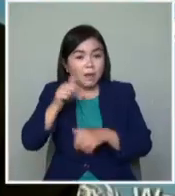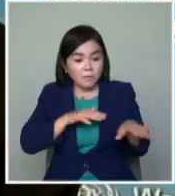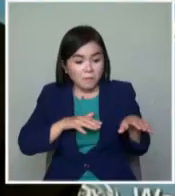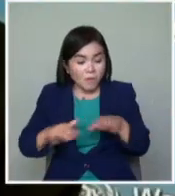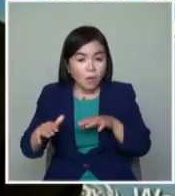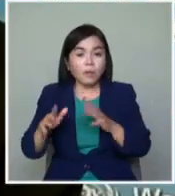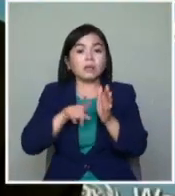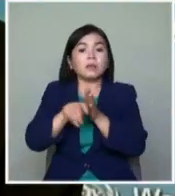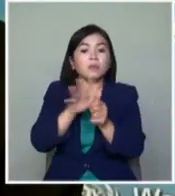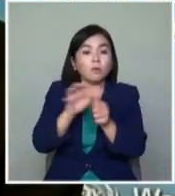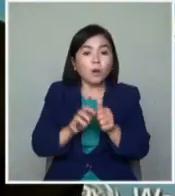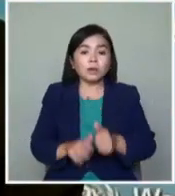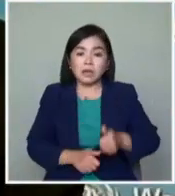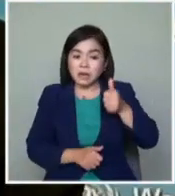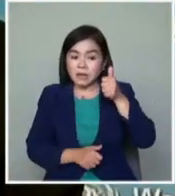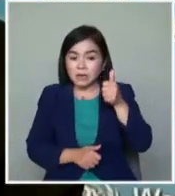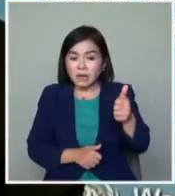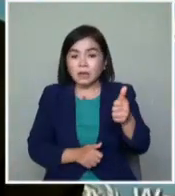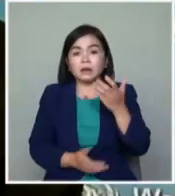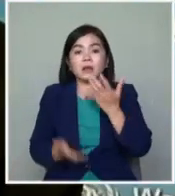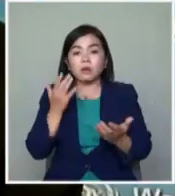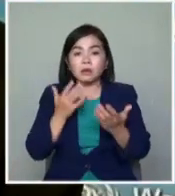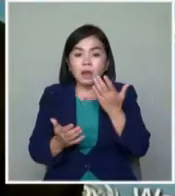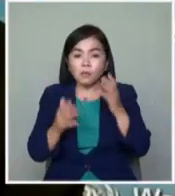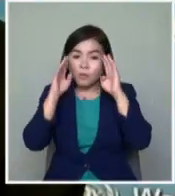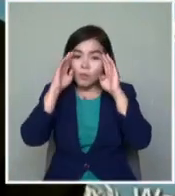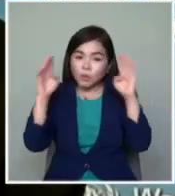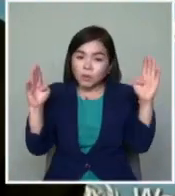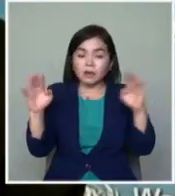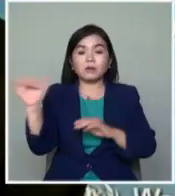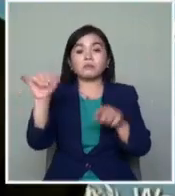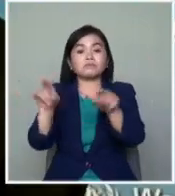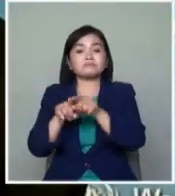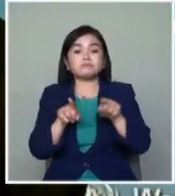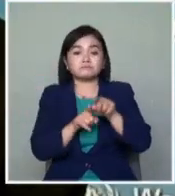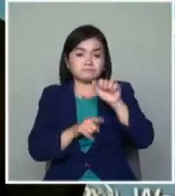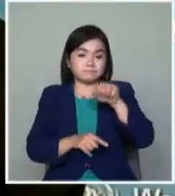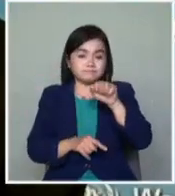รับมือโควิด-19 ได้อย่างดีหรือว่าเคยมีบทเรียนมาก่อนนั่นเองค่ะ